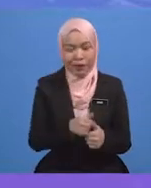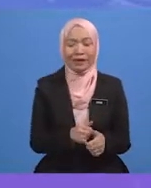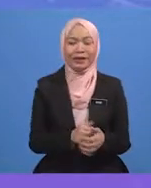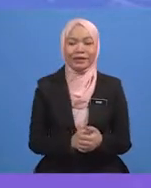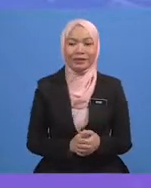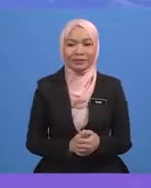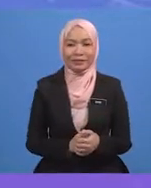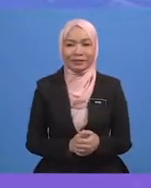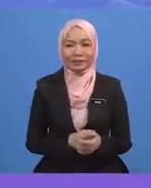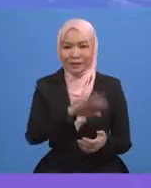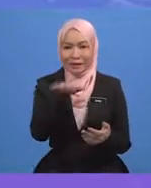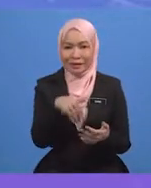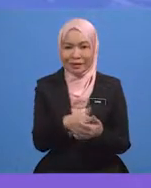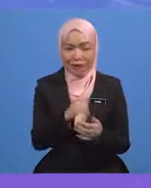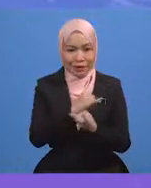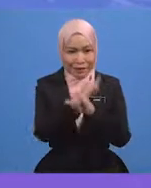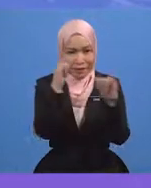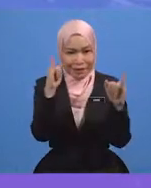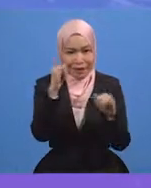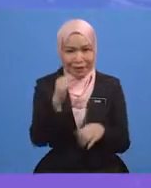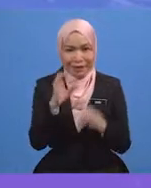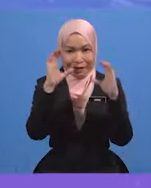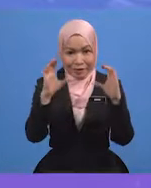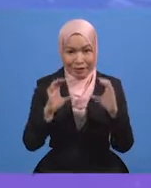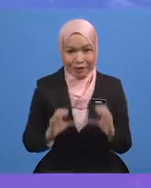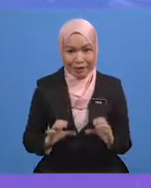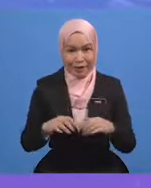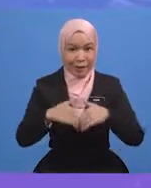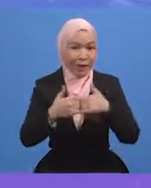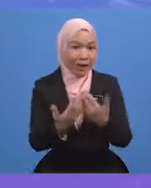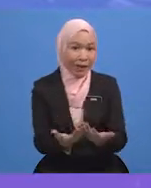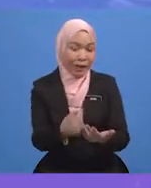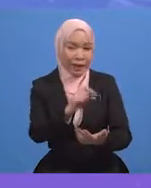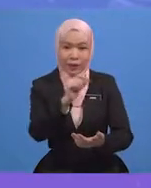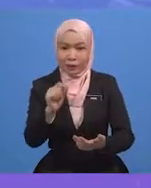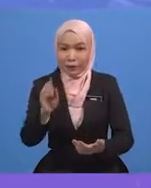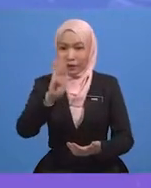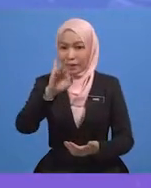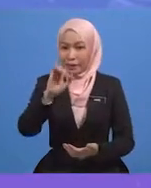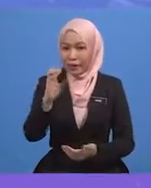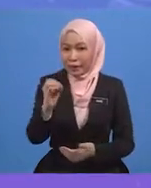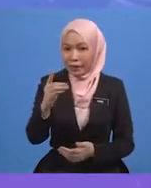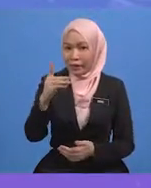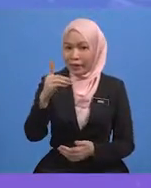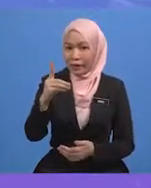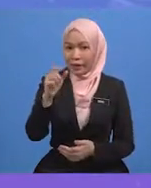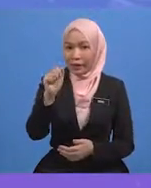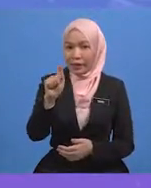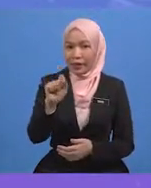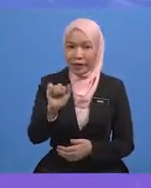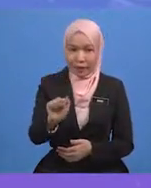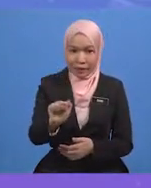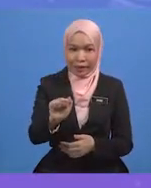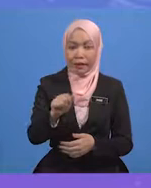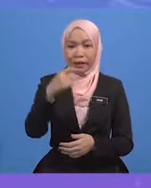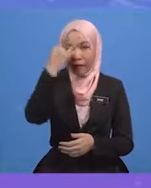murid-murid jelas ya bagaimana teknik menjawab soalan riwayat hidup atau biodata tokoh. Dan